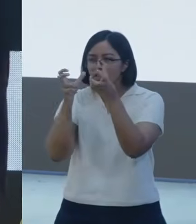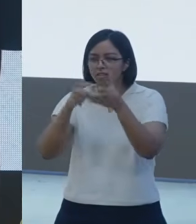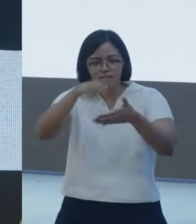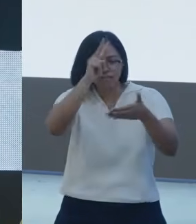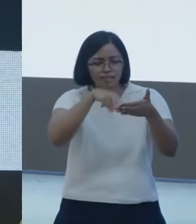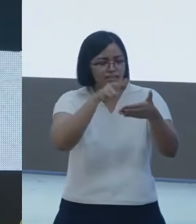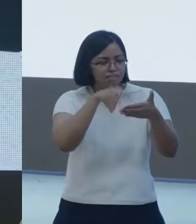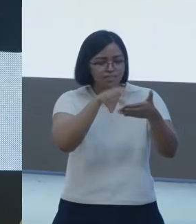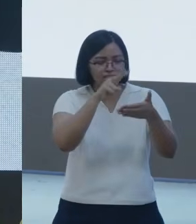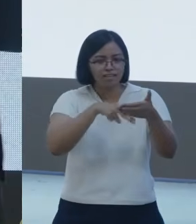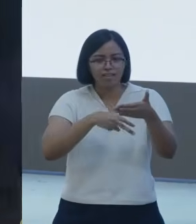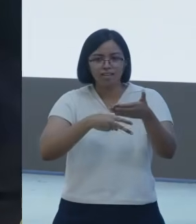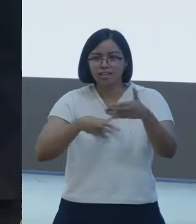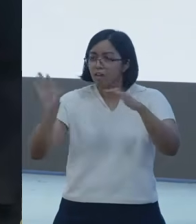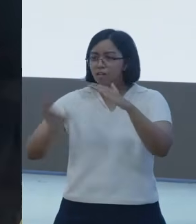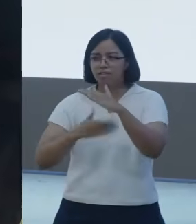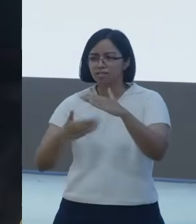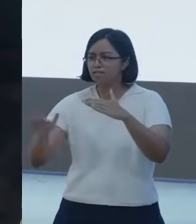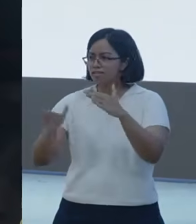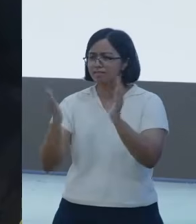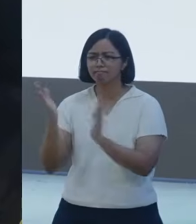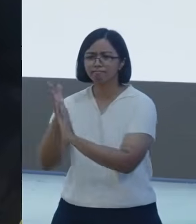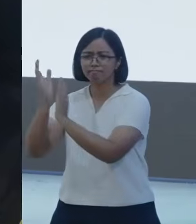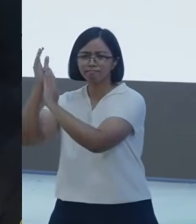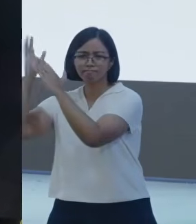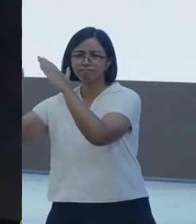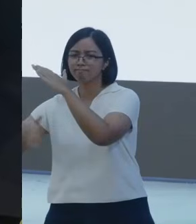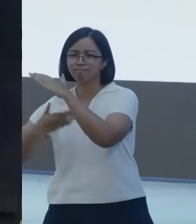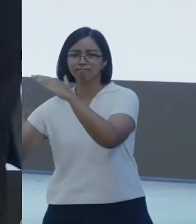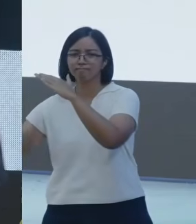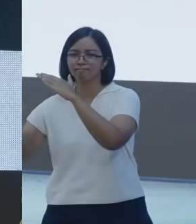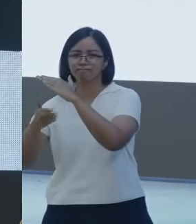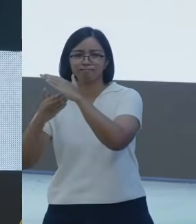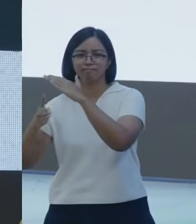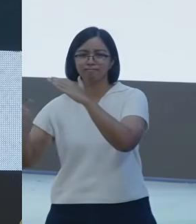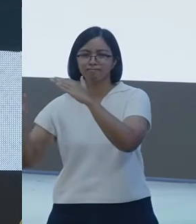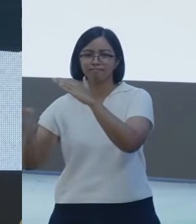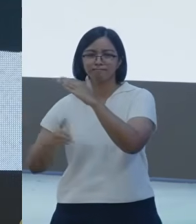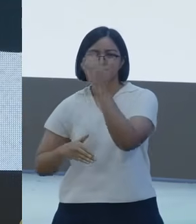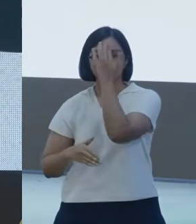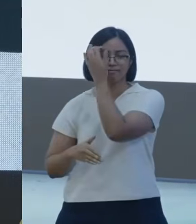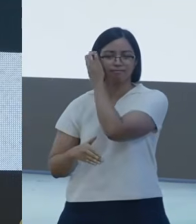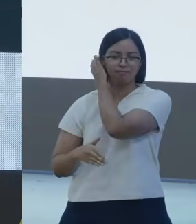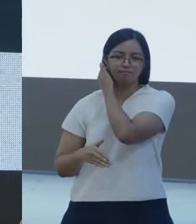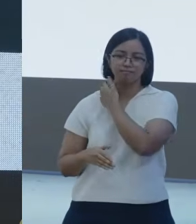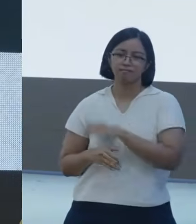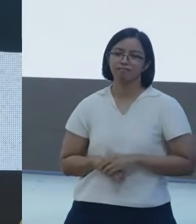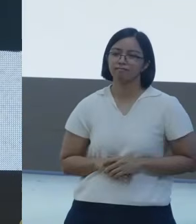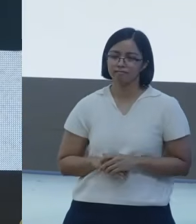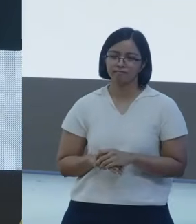na mga awit ng papuri, katulad ng napakagandang dakilang katapatan na ating inawit kanina.